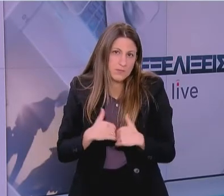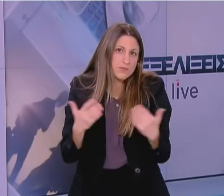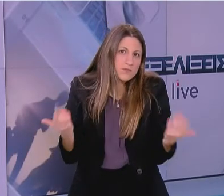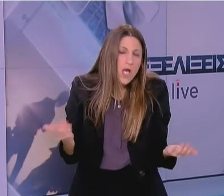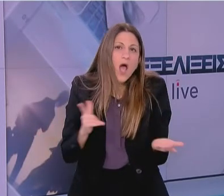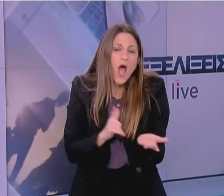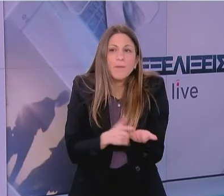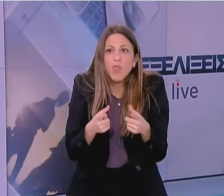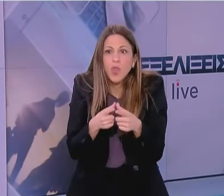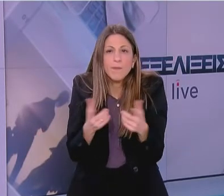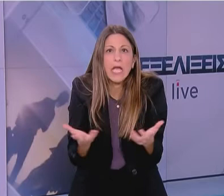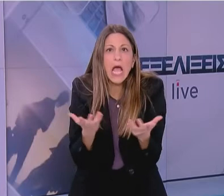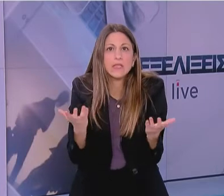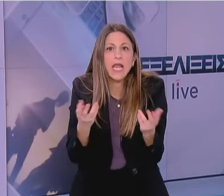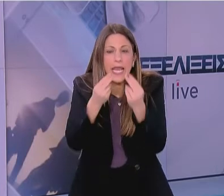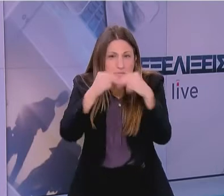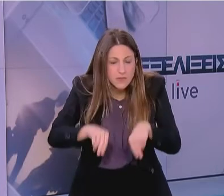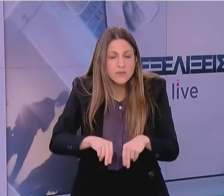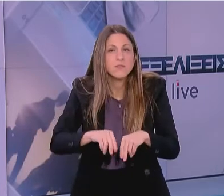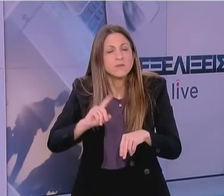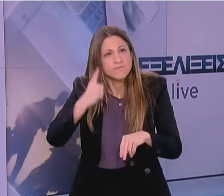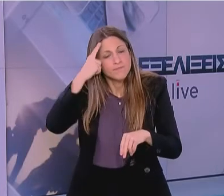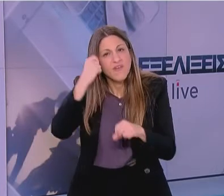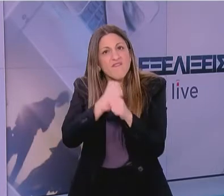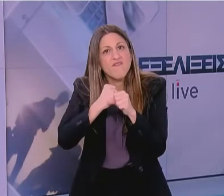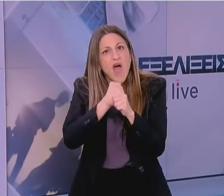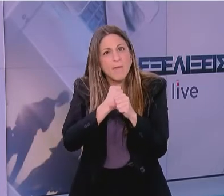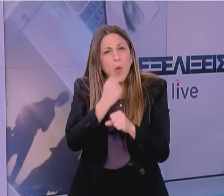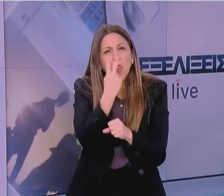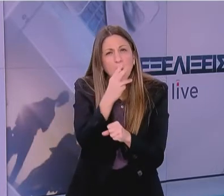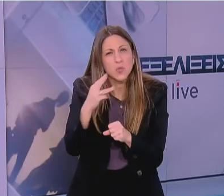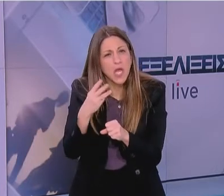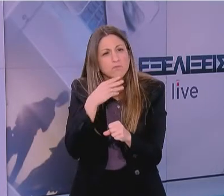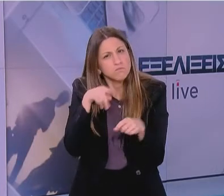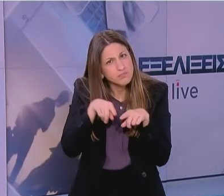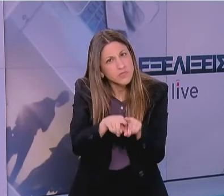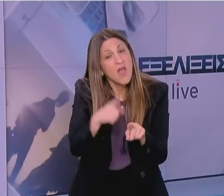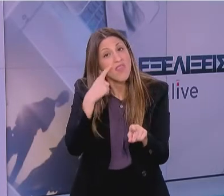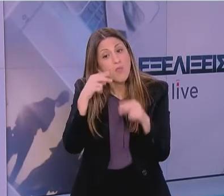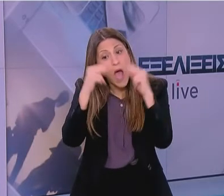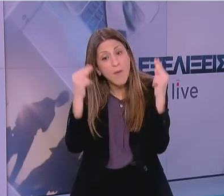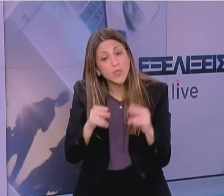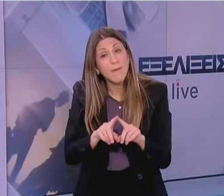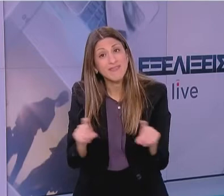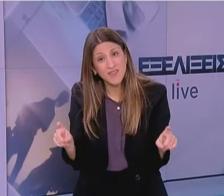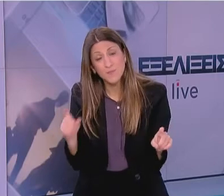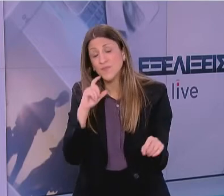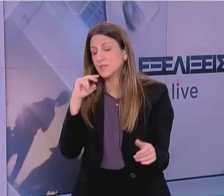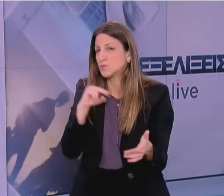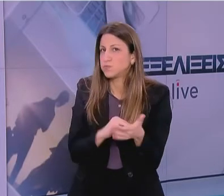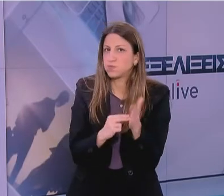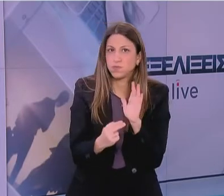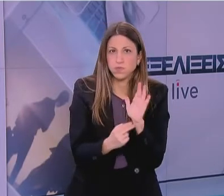εμπροστοφυλακή του συστήματος υγείας. Από εκεί πέρα θα δούμε. Δεν είμαστε σίγουροι για το αν αυτό θα δουλέψει ή όχι. Άρα χρειάζεται πολύ